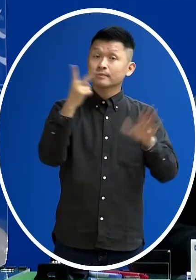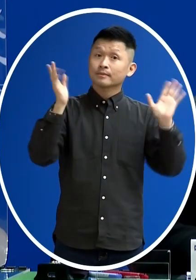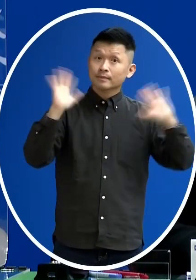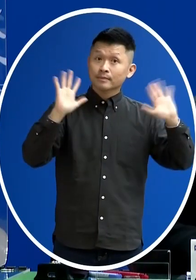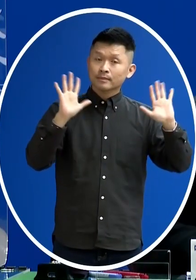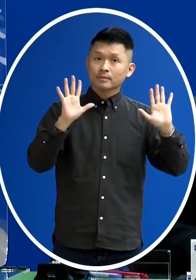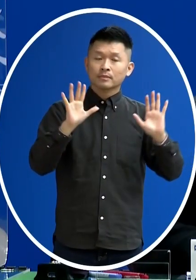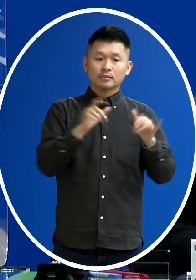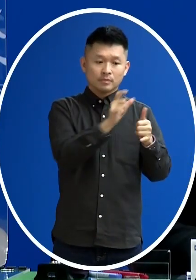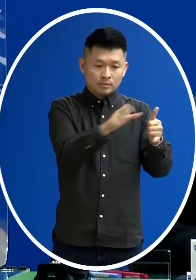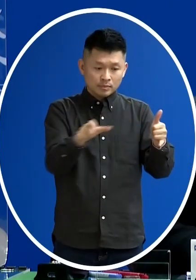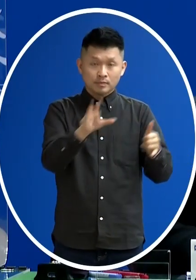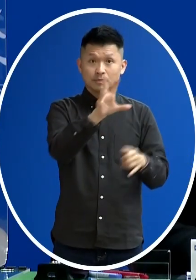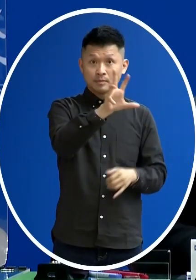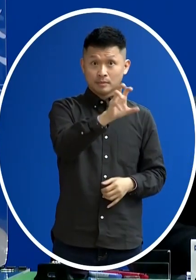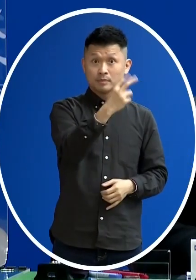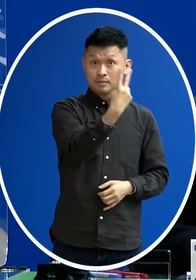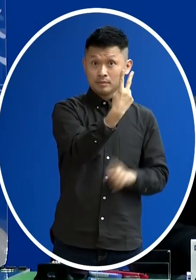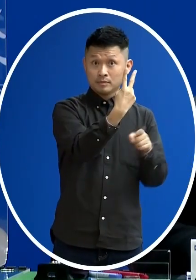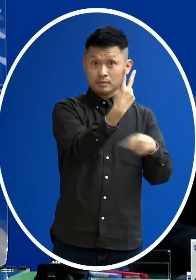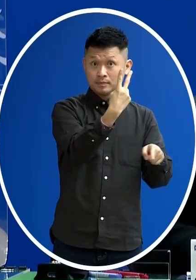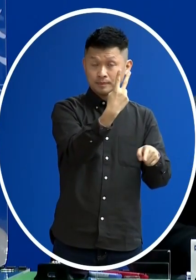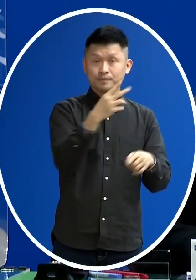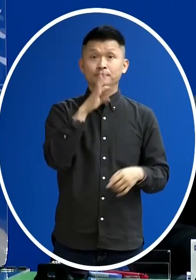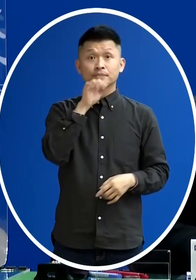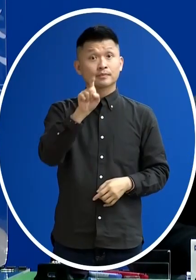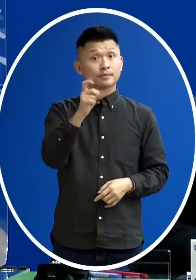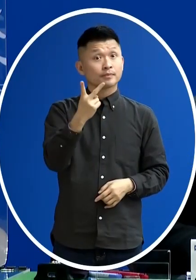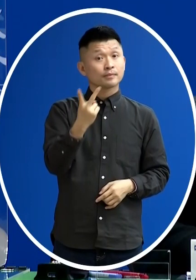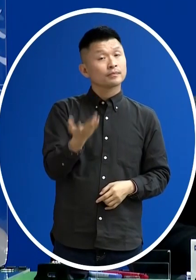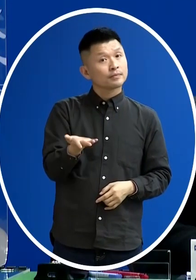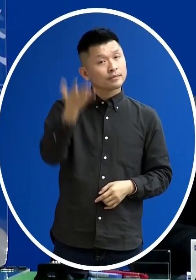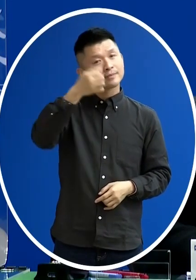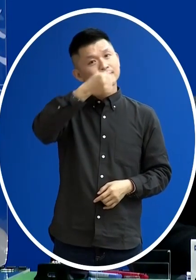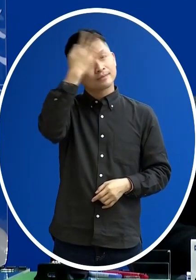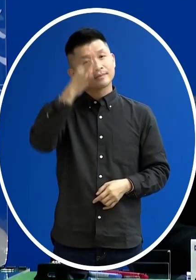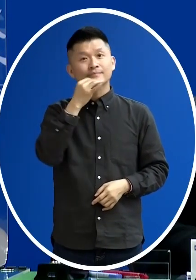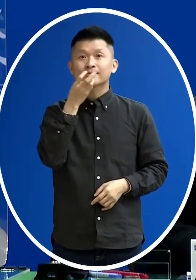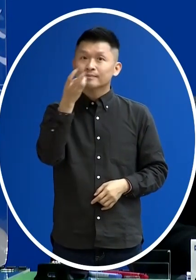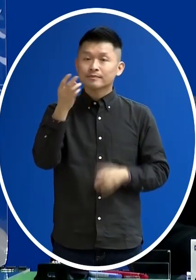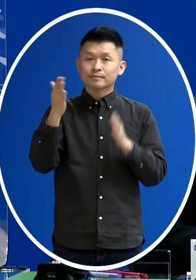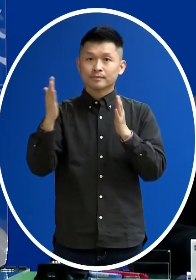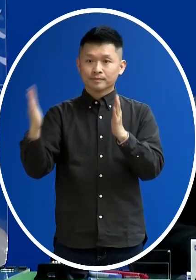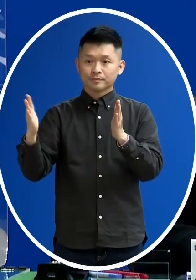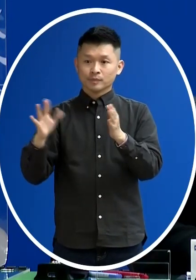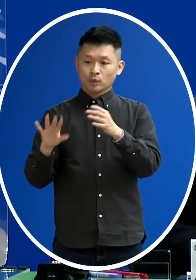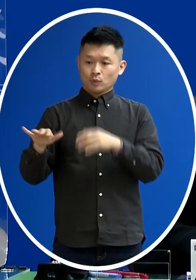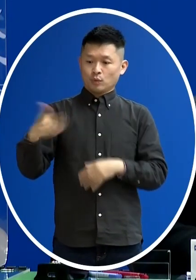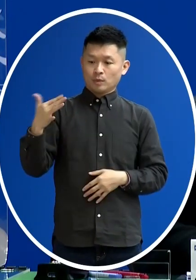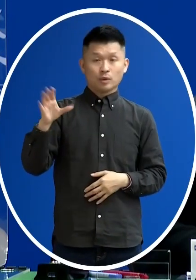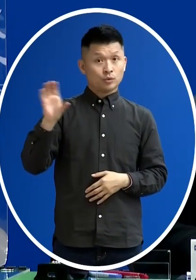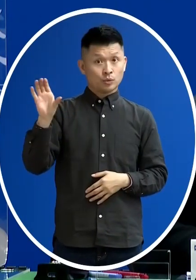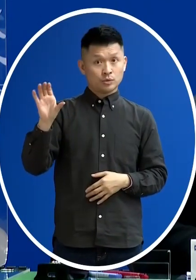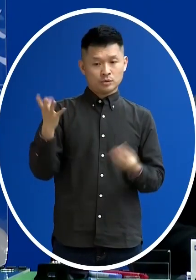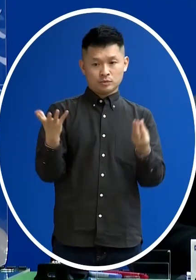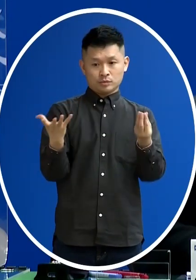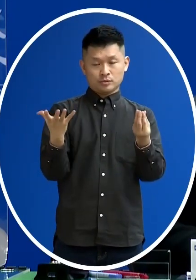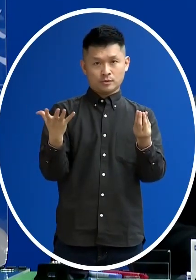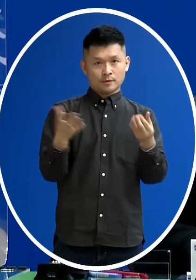共有82例那另外超过12岁的就像青少年或者是成人的话有590例我们来比较一